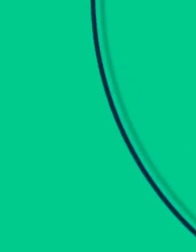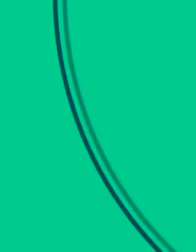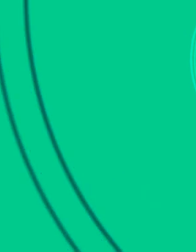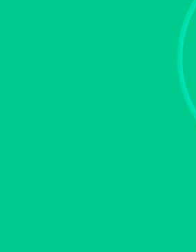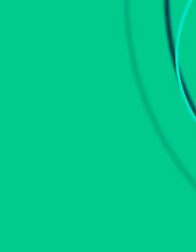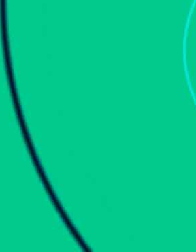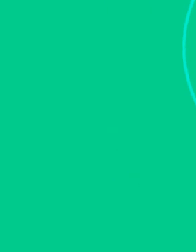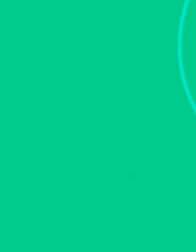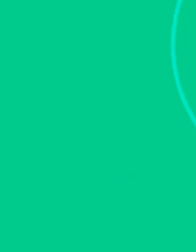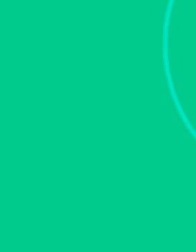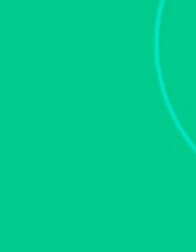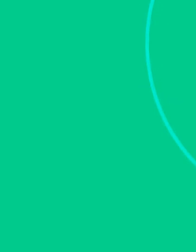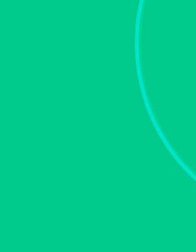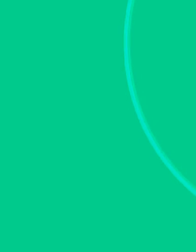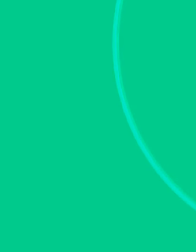Музика